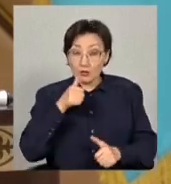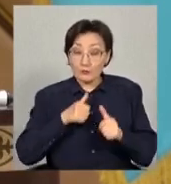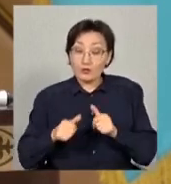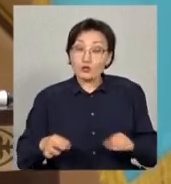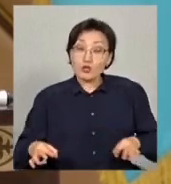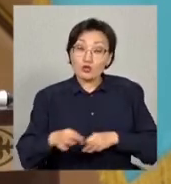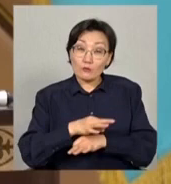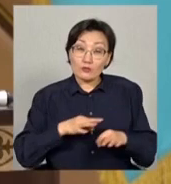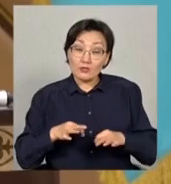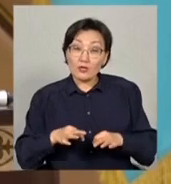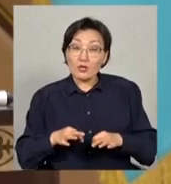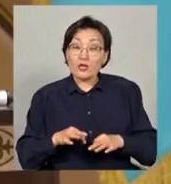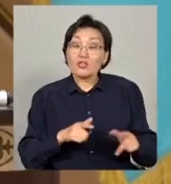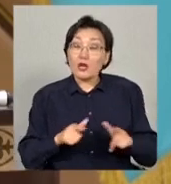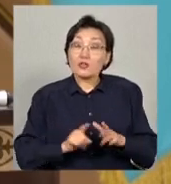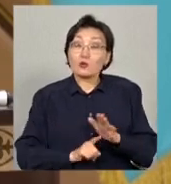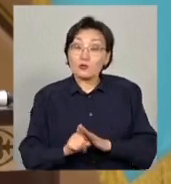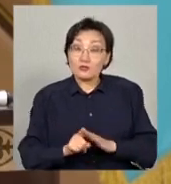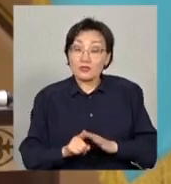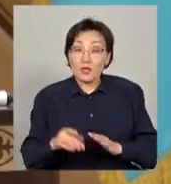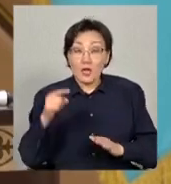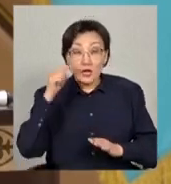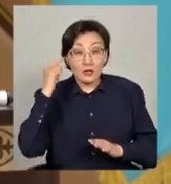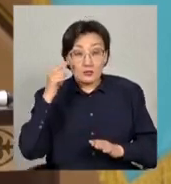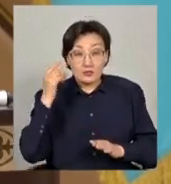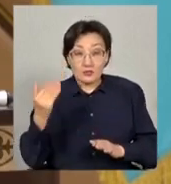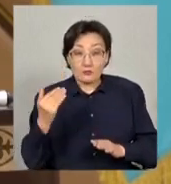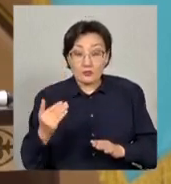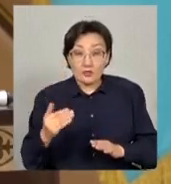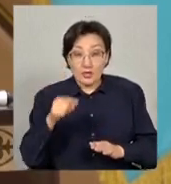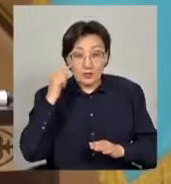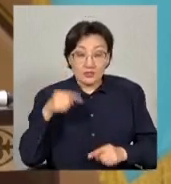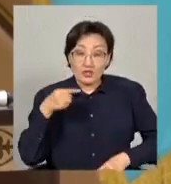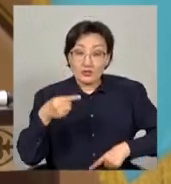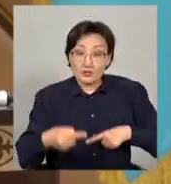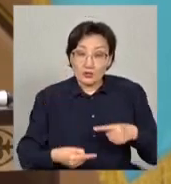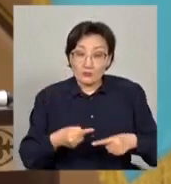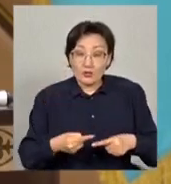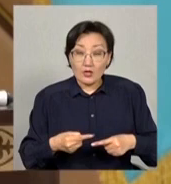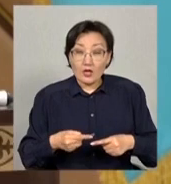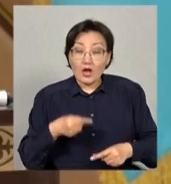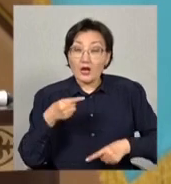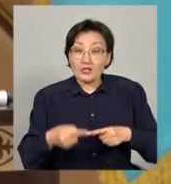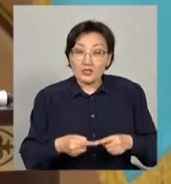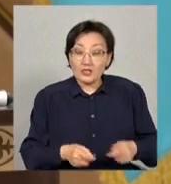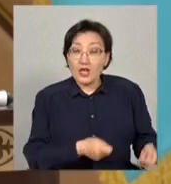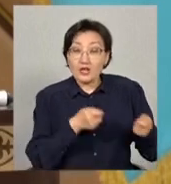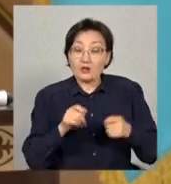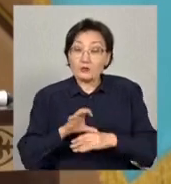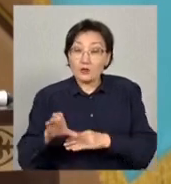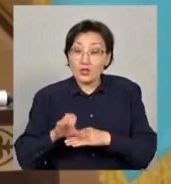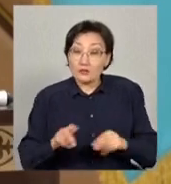жобаны істеп бастадық. Яғни бұл Қырғызстанмен келіп атқан көптеген жағдайда осы Қырғызстаннан келіп атқан тауарларды бақылау